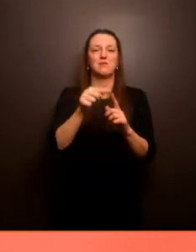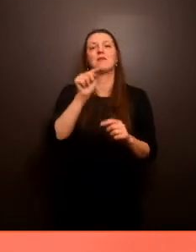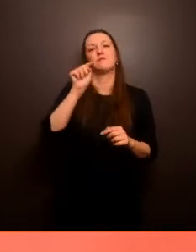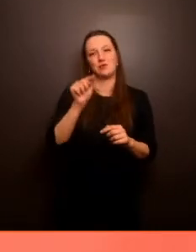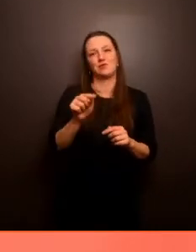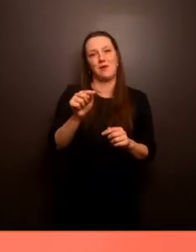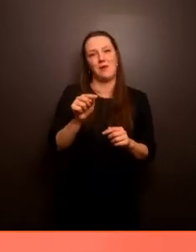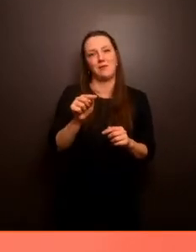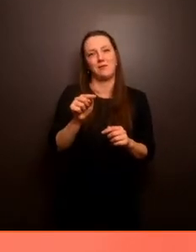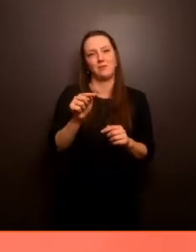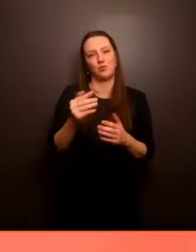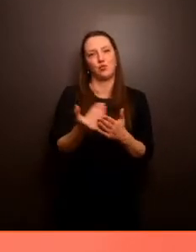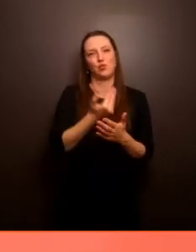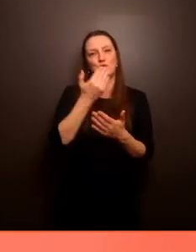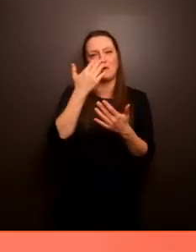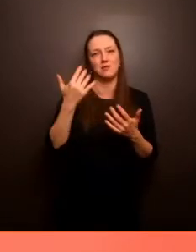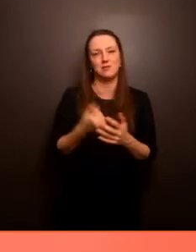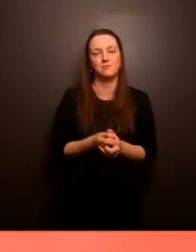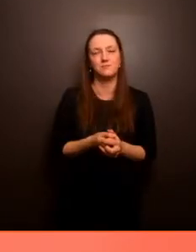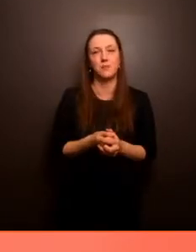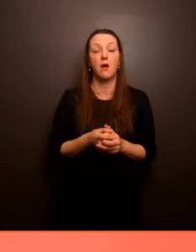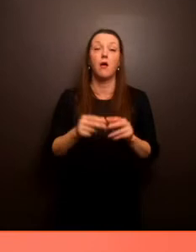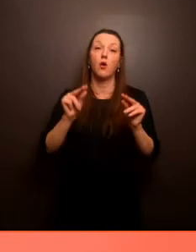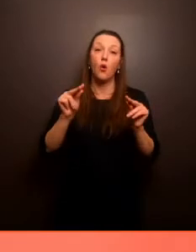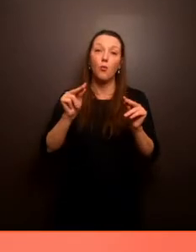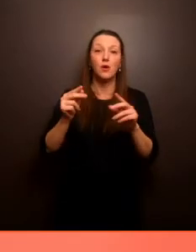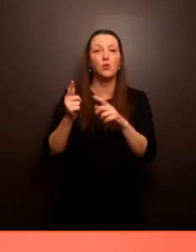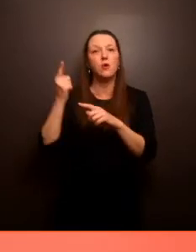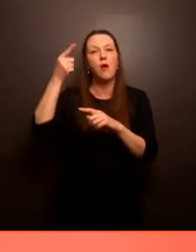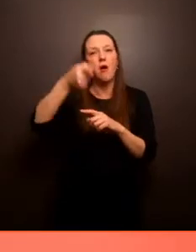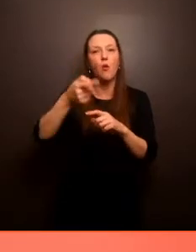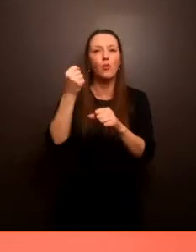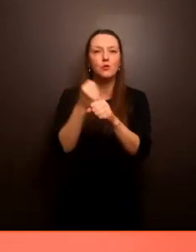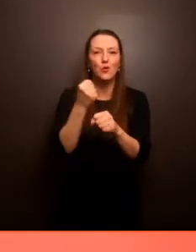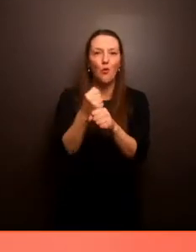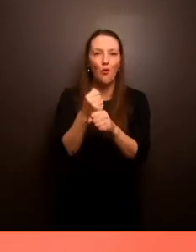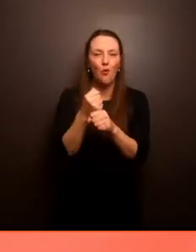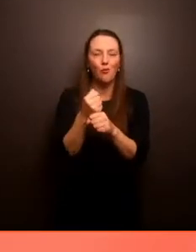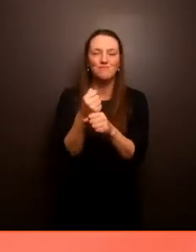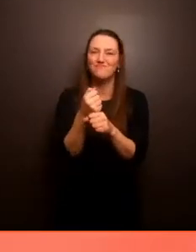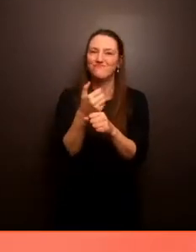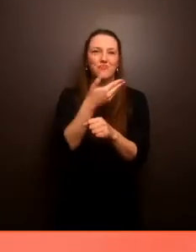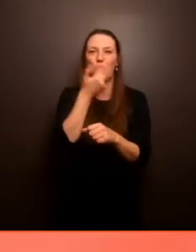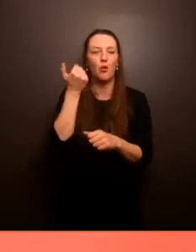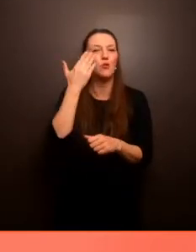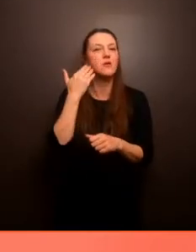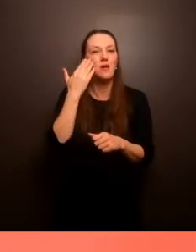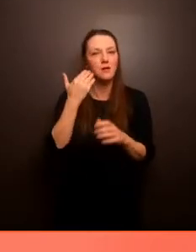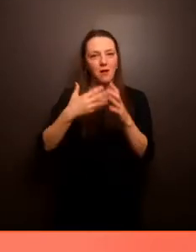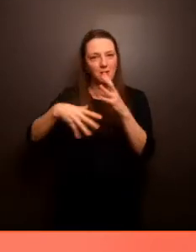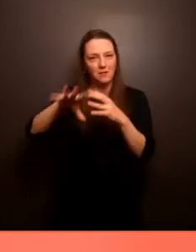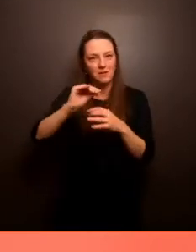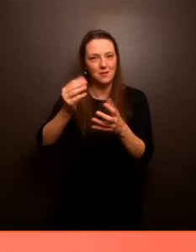Kaugtöö loomulikult ei pruukinud olla kõikide ettevõtete jaoks lihtne valik. Võimalik, et see oli